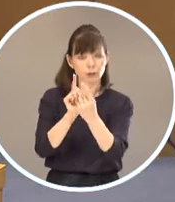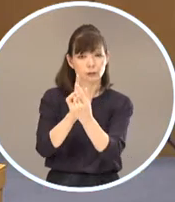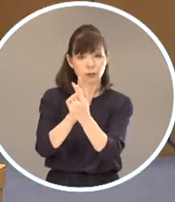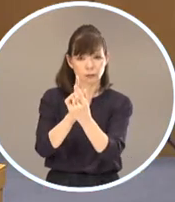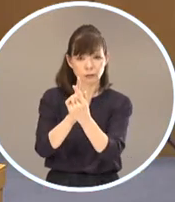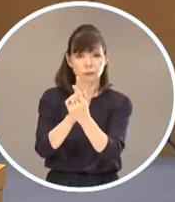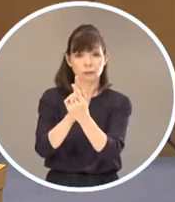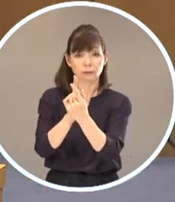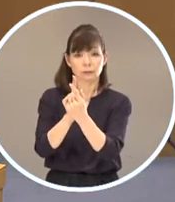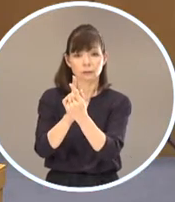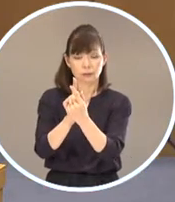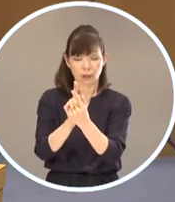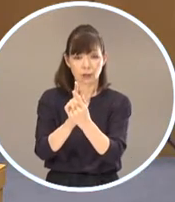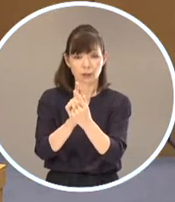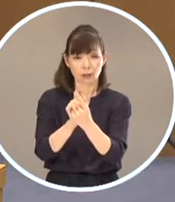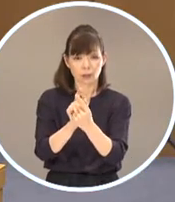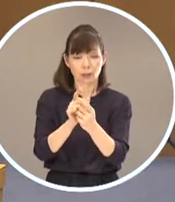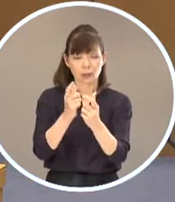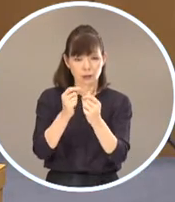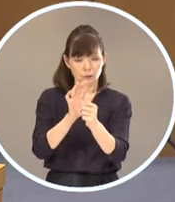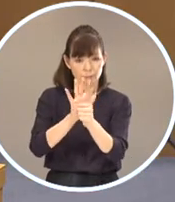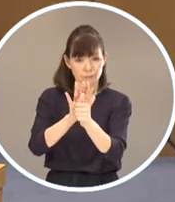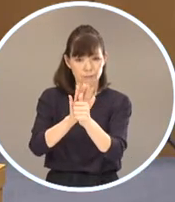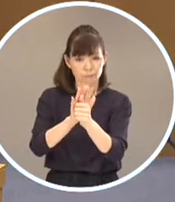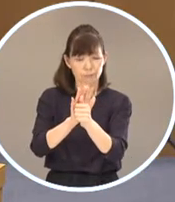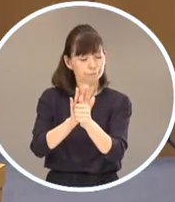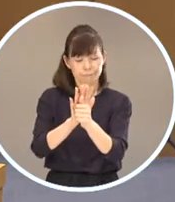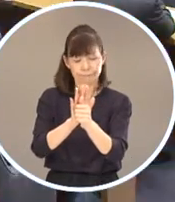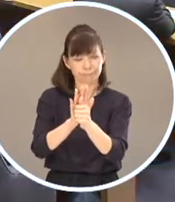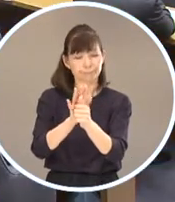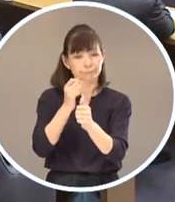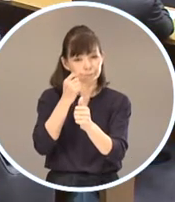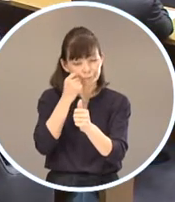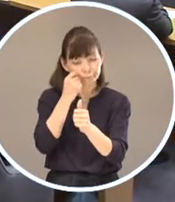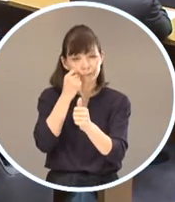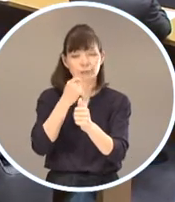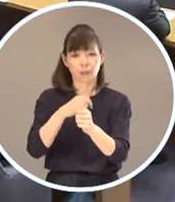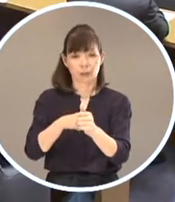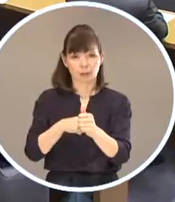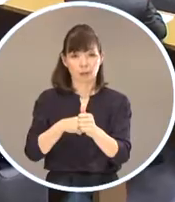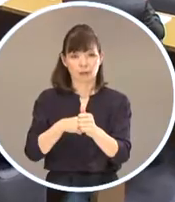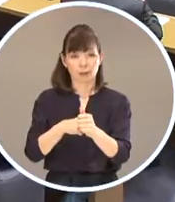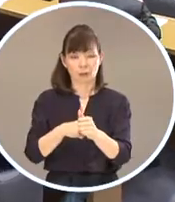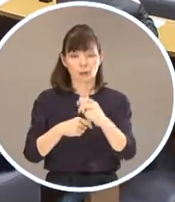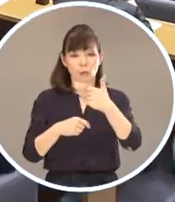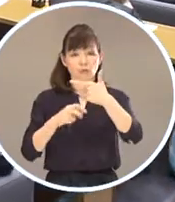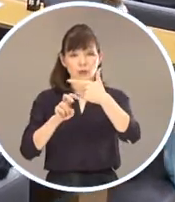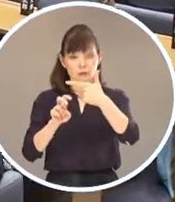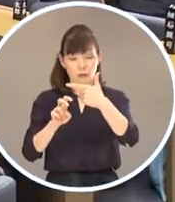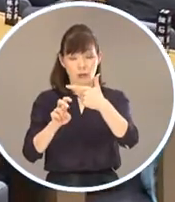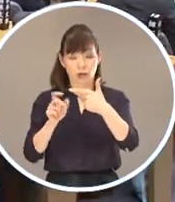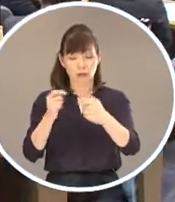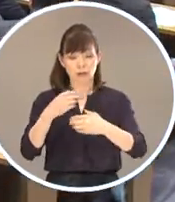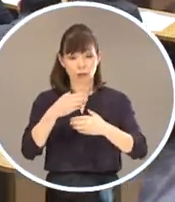して不十分な支援だったと言わざるを得ません。20日に本県の緊急事態